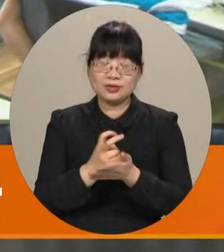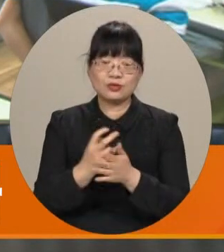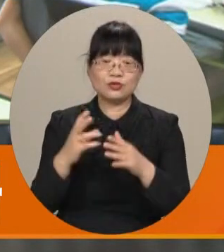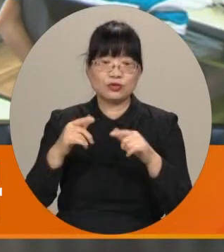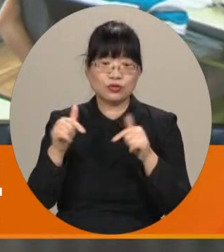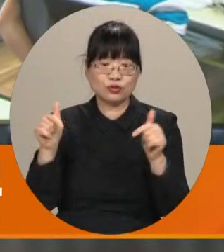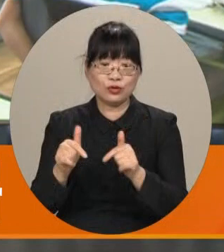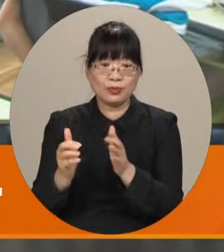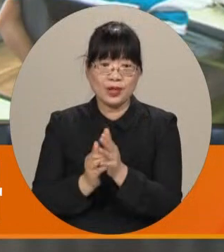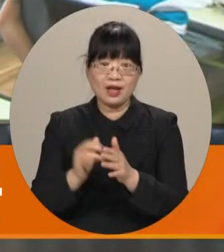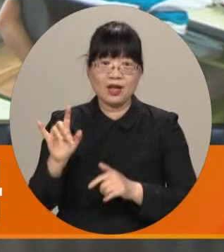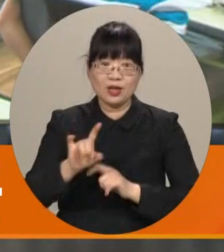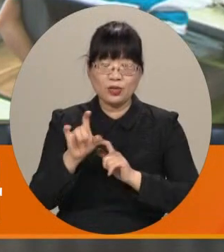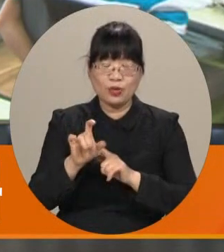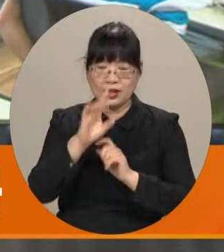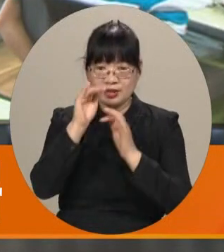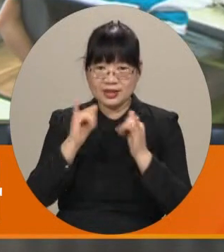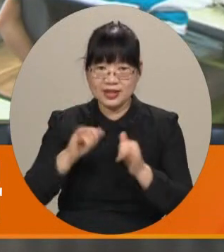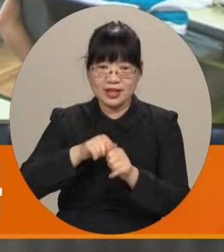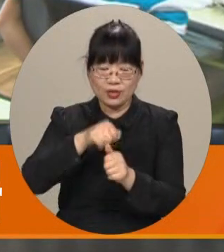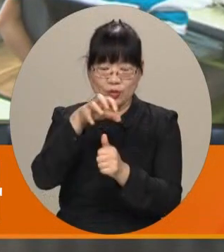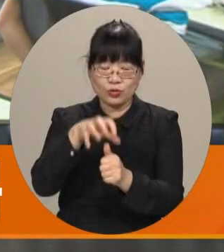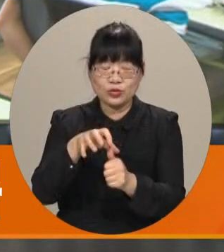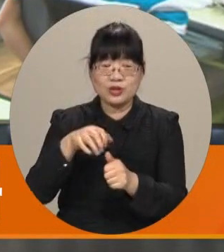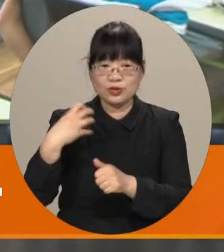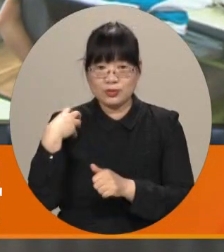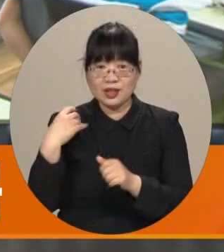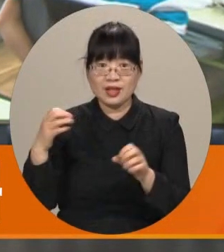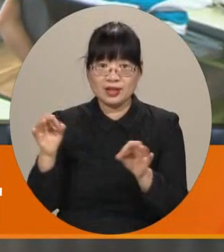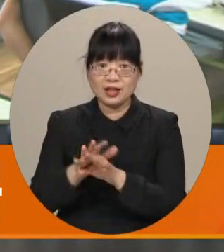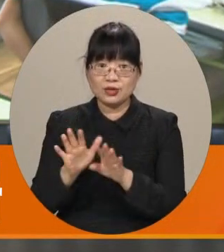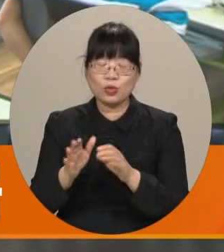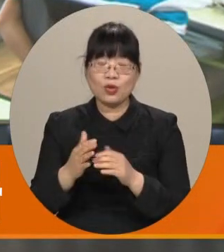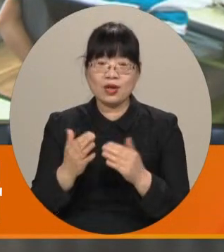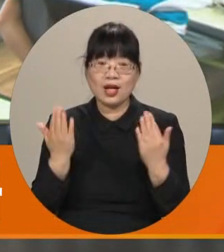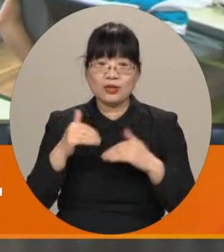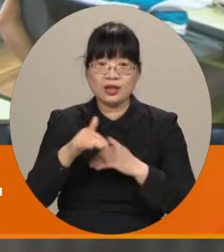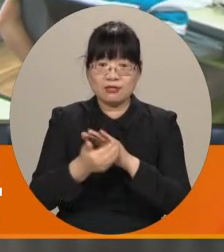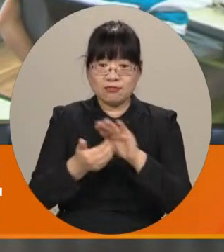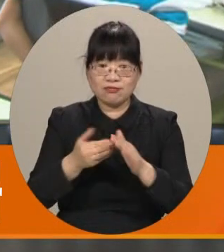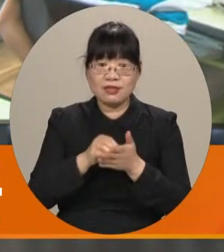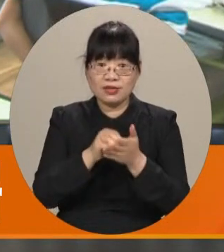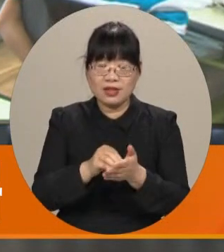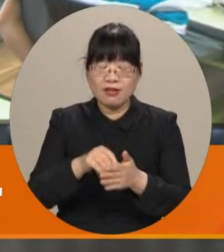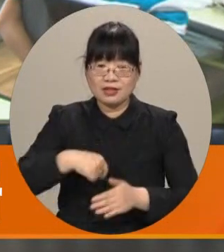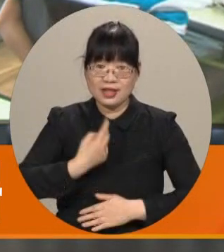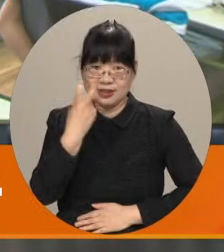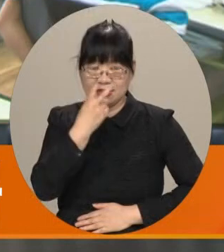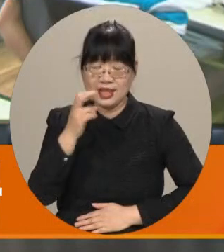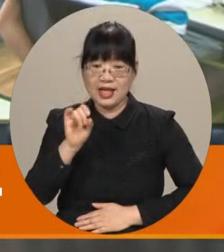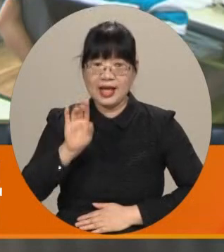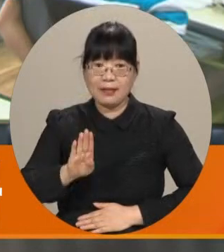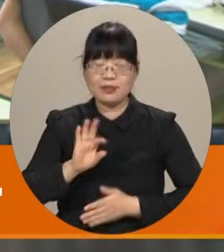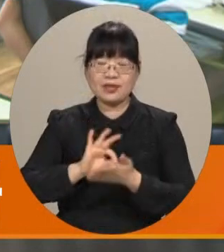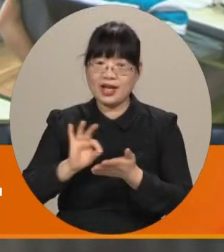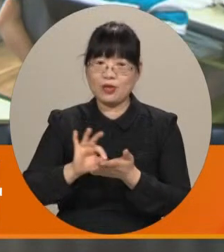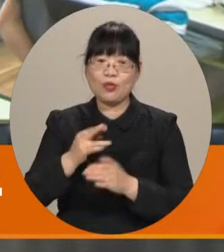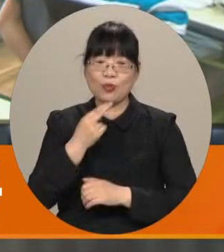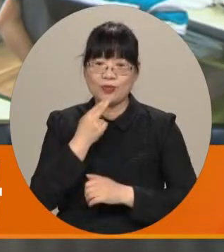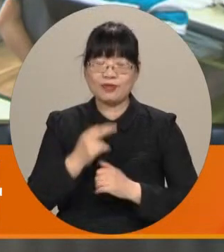코로나 환자에 대한 격리의 의무가 사라지고 등교 전에 입력하던 자가진단 앱도 더 이상은 사용하지